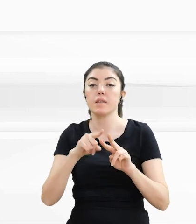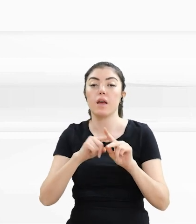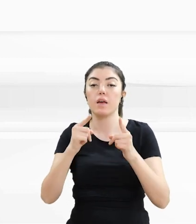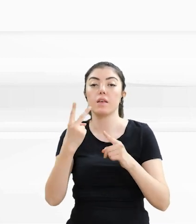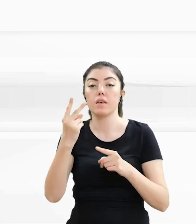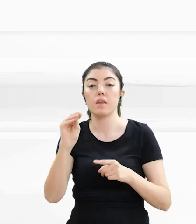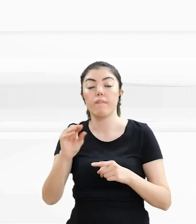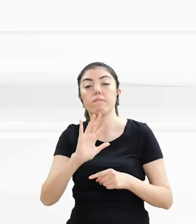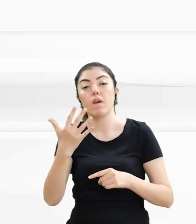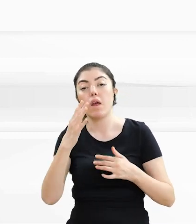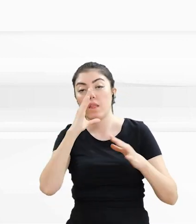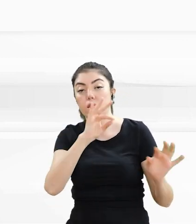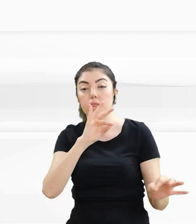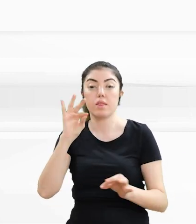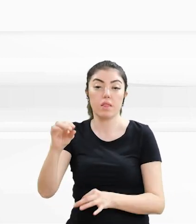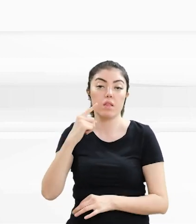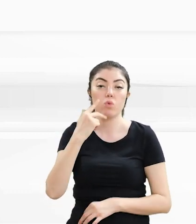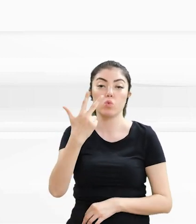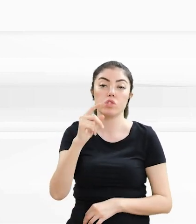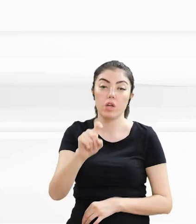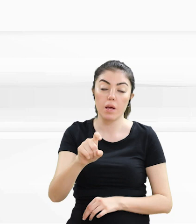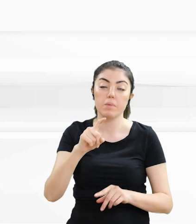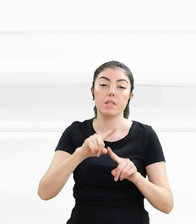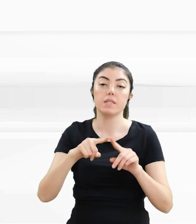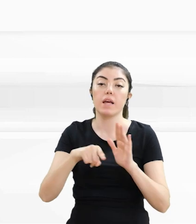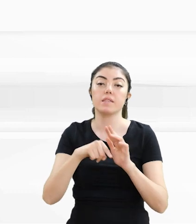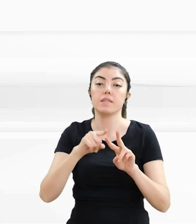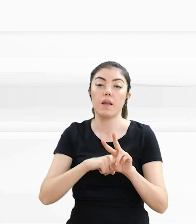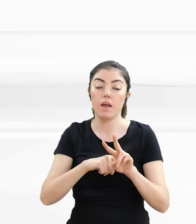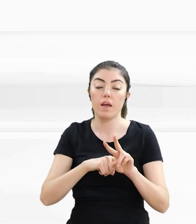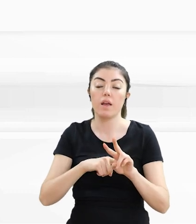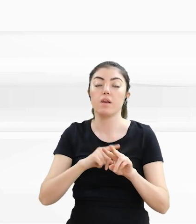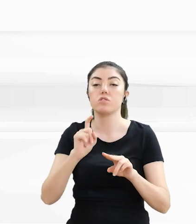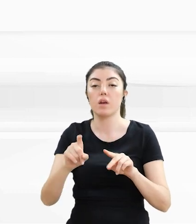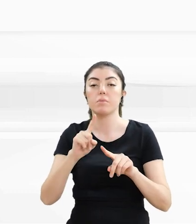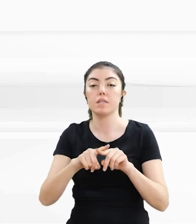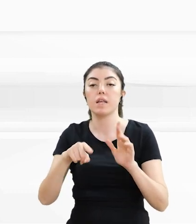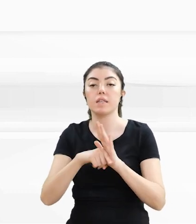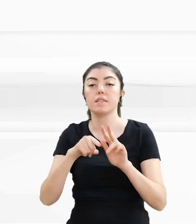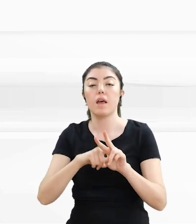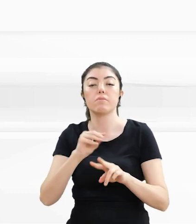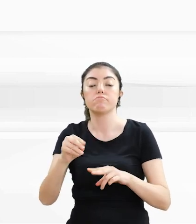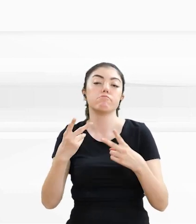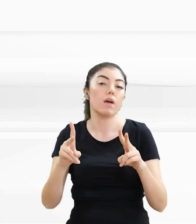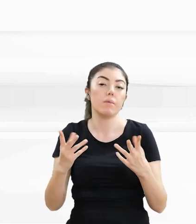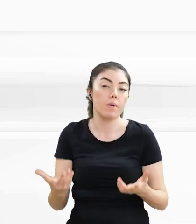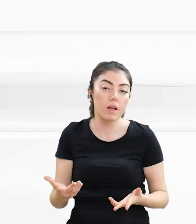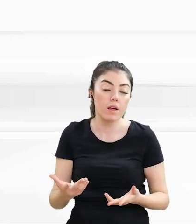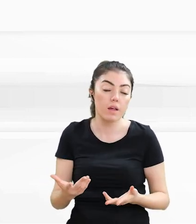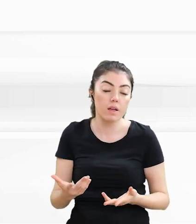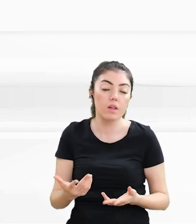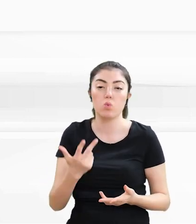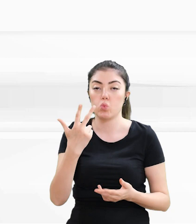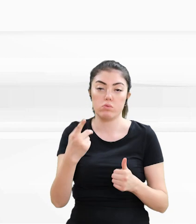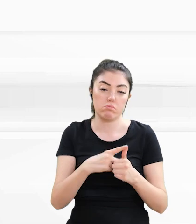şeklinde yazabiliriz ya da biz bunu aynı şekilde güç çarpık eksiye çarpı ilk siye şeklinde de yazabiliriz yani